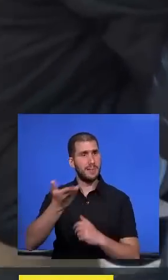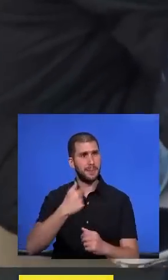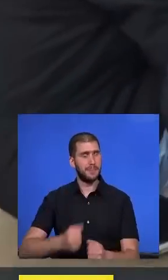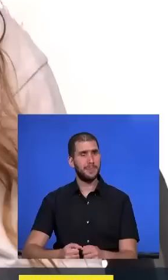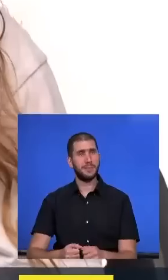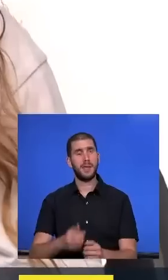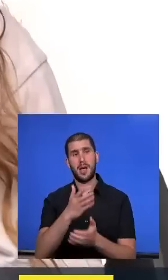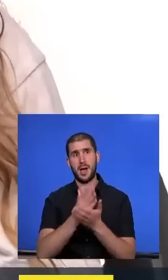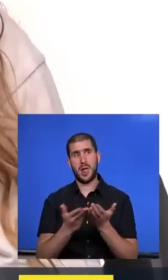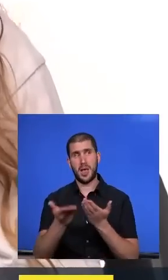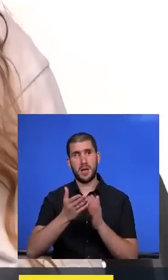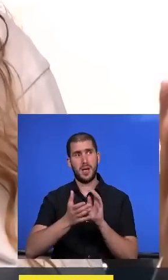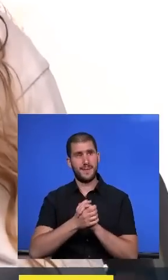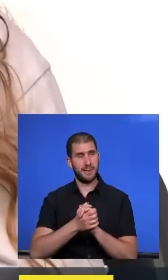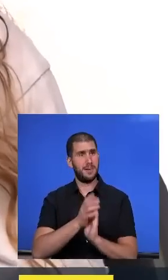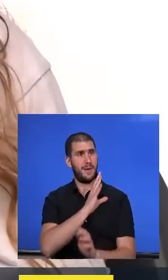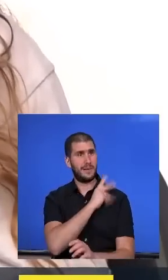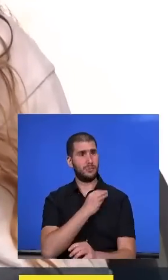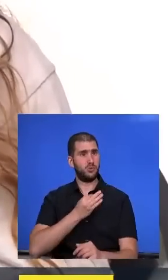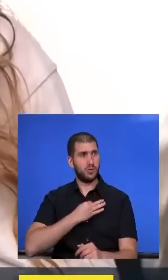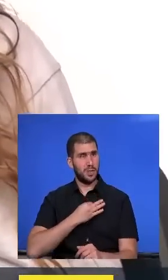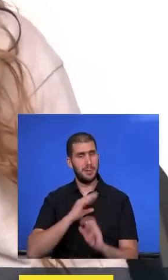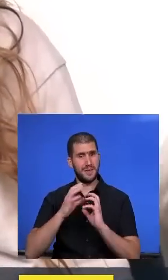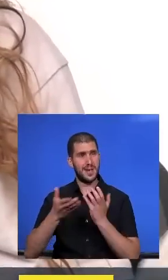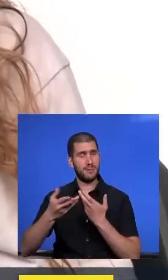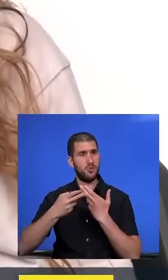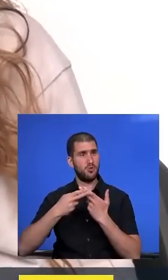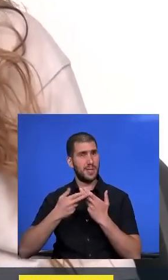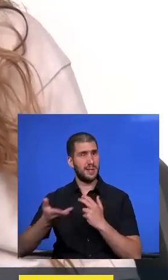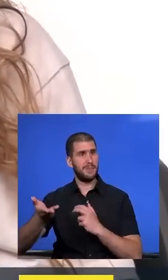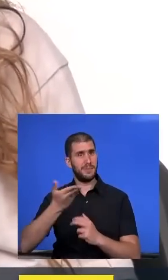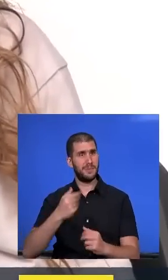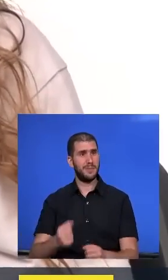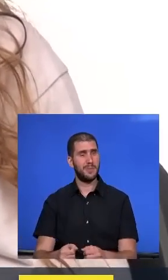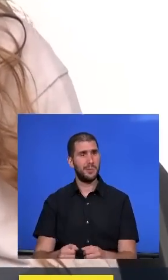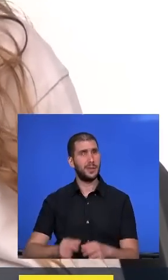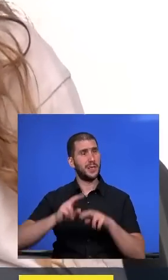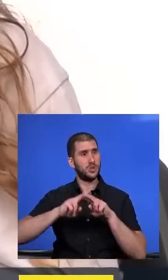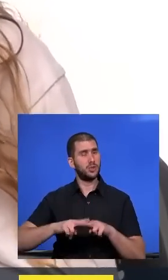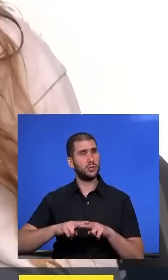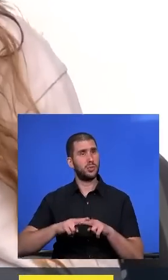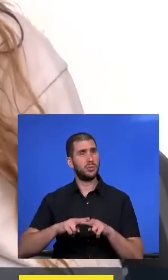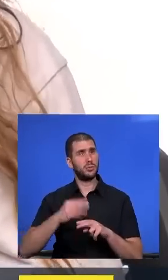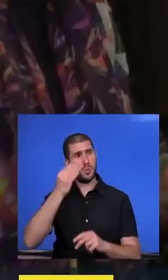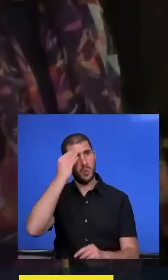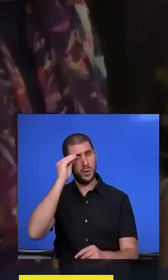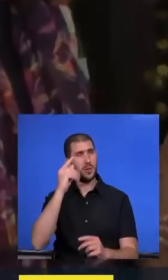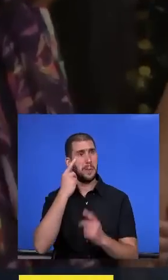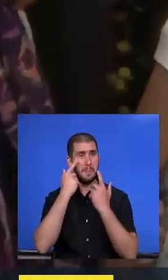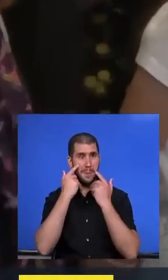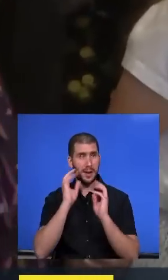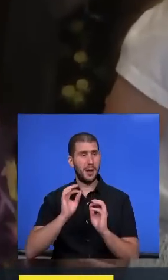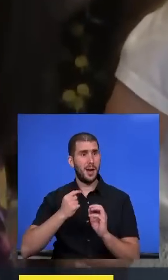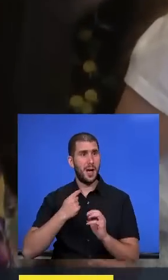had some Palestinian friends of mine from neighboring villages who have left messages in tears.